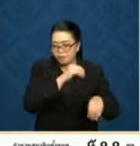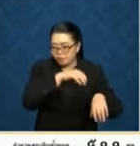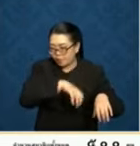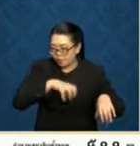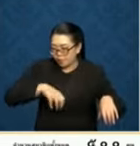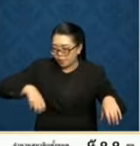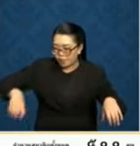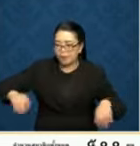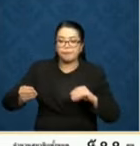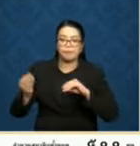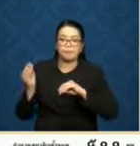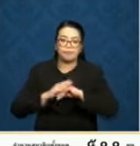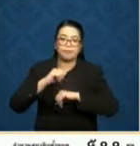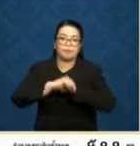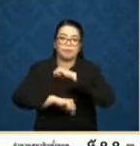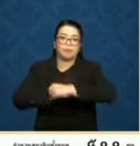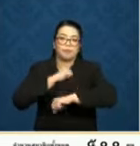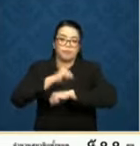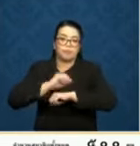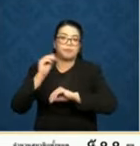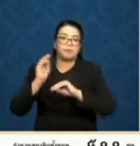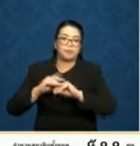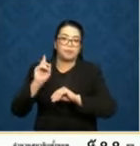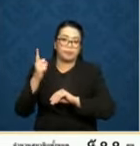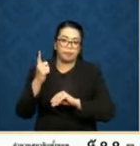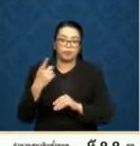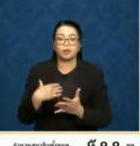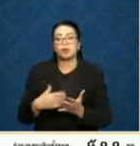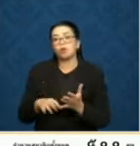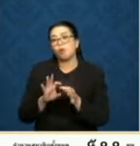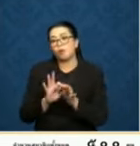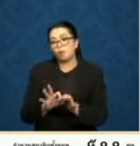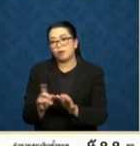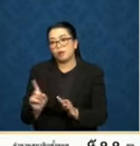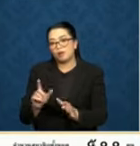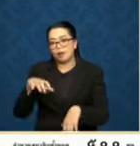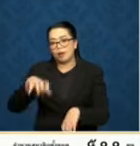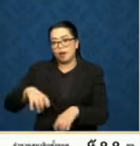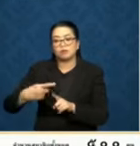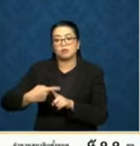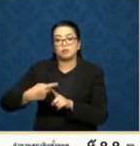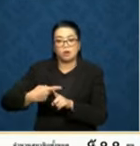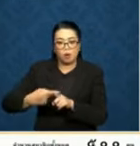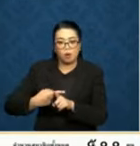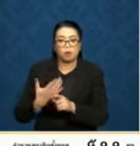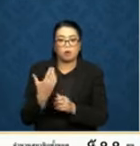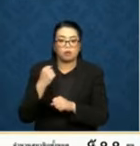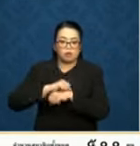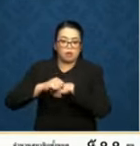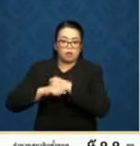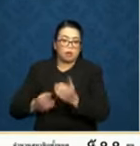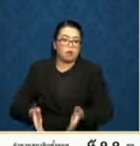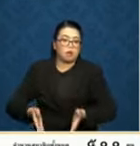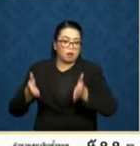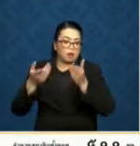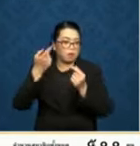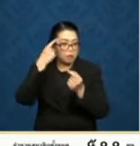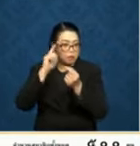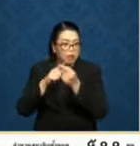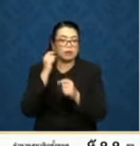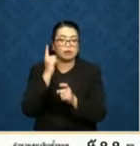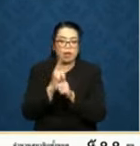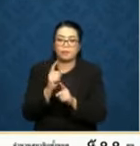ในสวต่มาท่สมาชกเป็ห่งเรื่องการที่อาคารเช่าไม่สามารถสรางได้ตามเบ้าหมาย